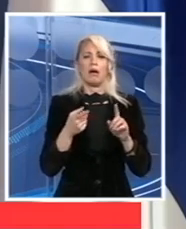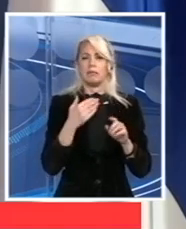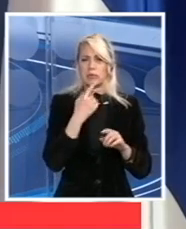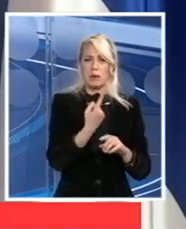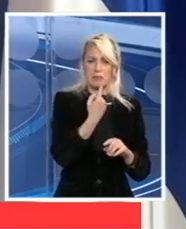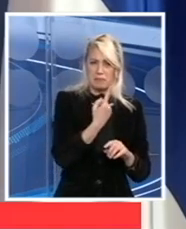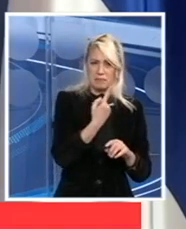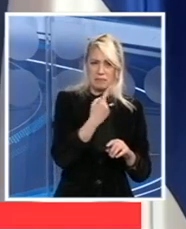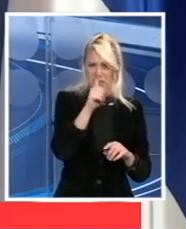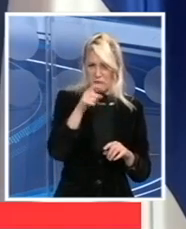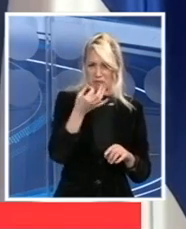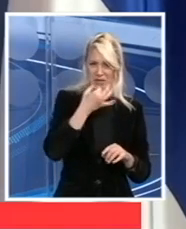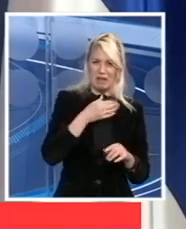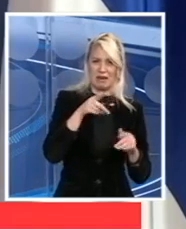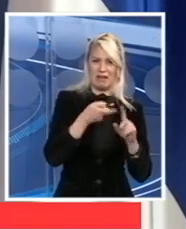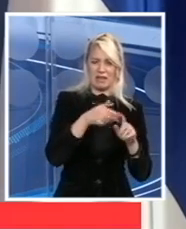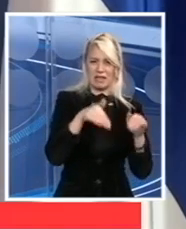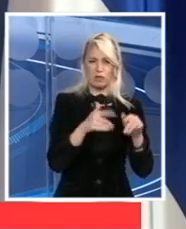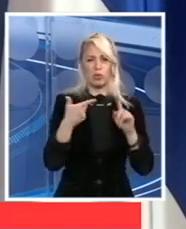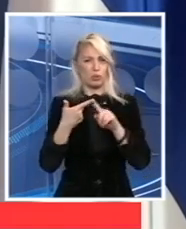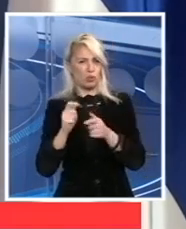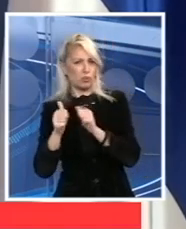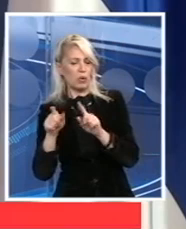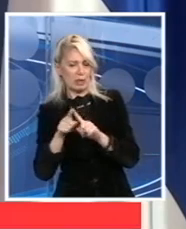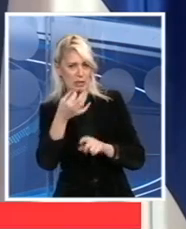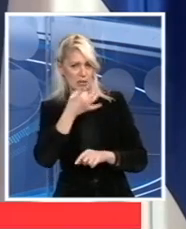pitanju. Znači, što se sporta tiče,